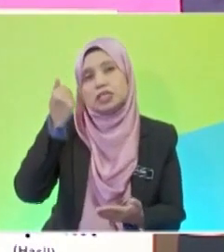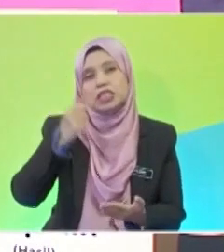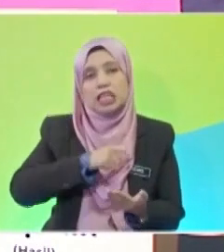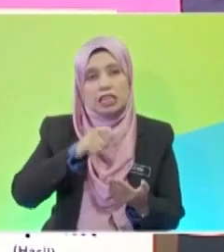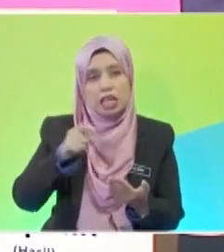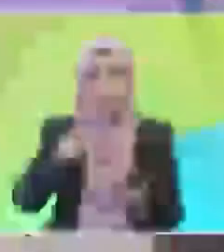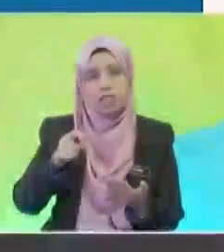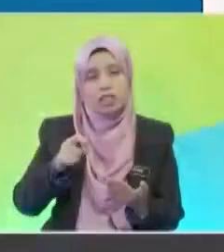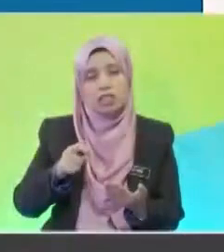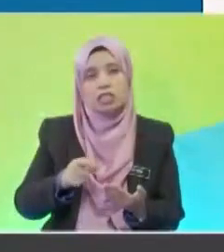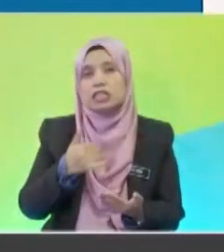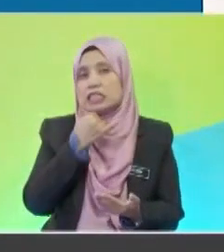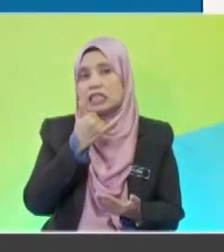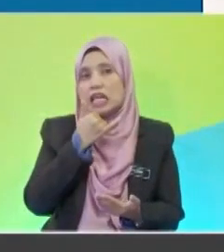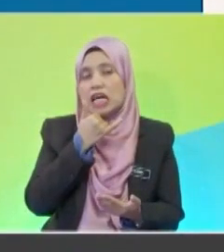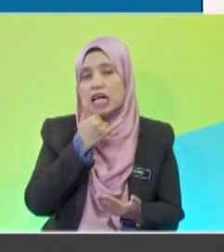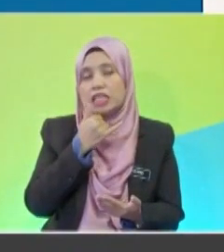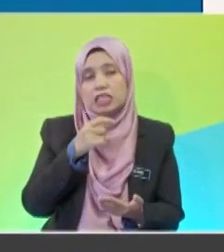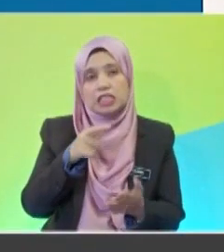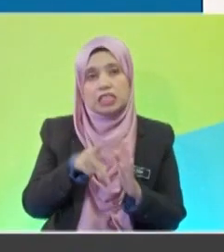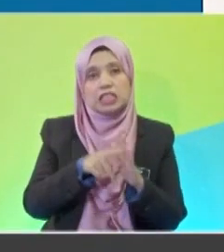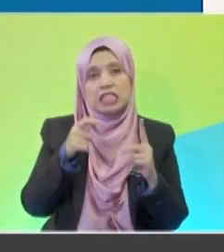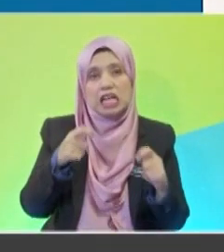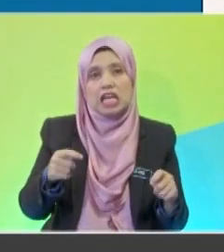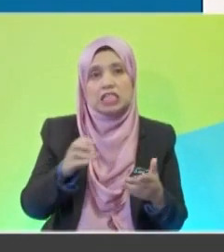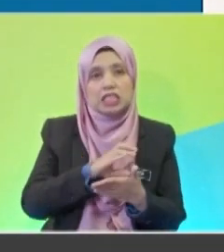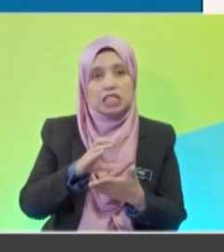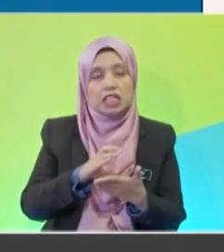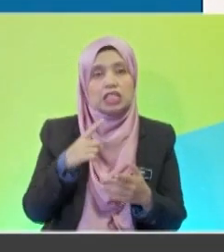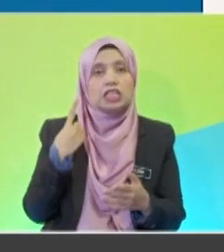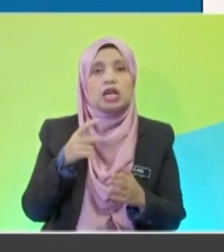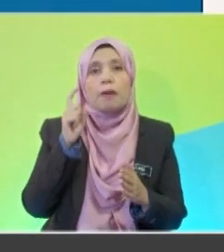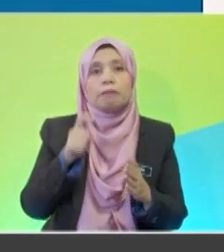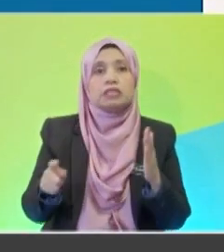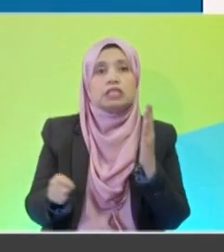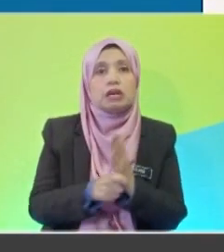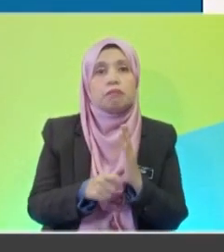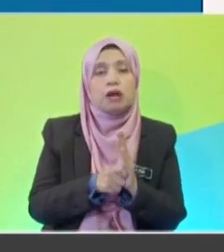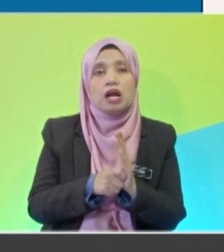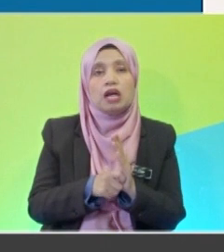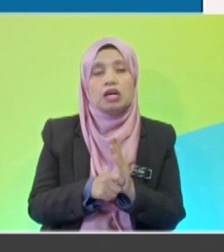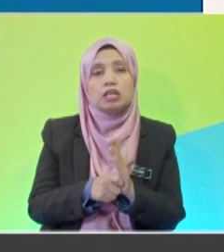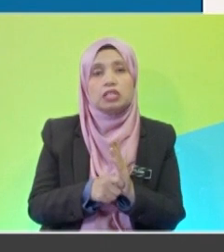dah kesilapan ketinggalan catatan ni, kita kena tambahlah, kita kena masukkan, kita kena rekod yang kita tertinggal